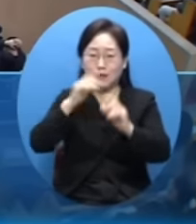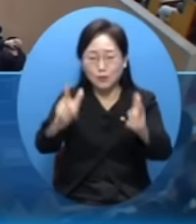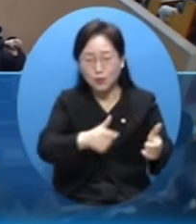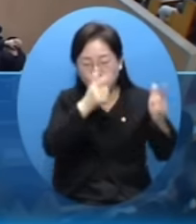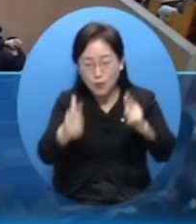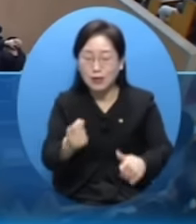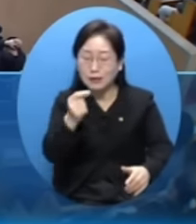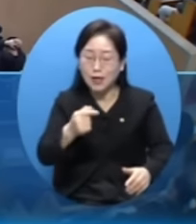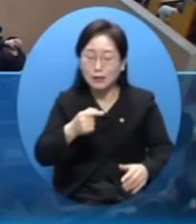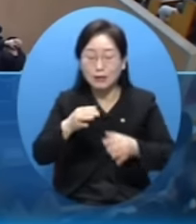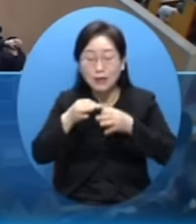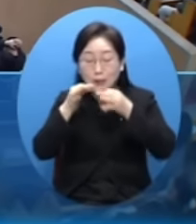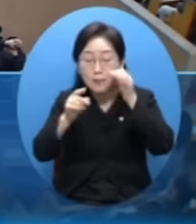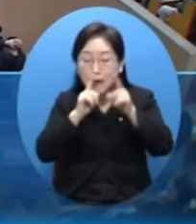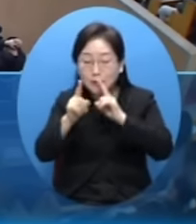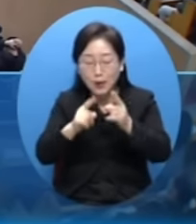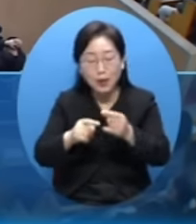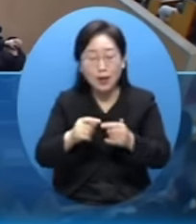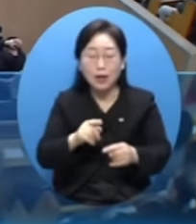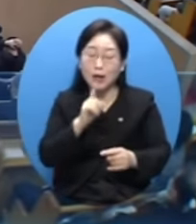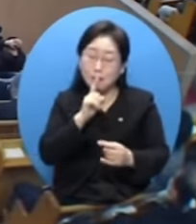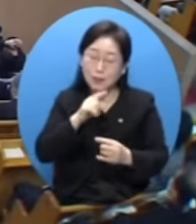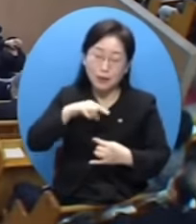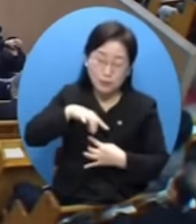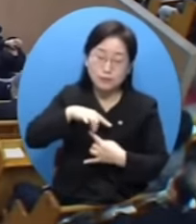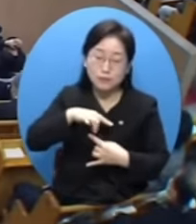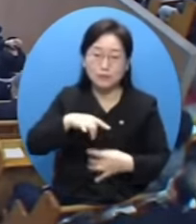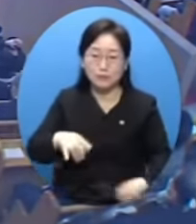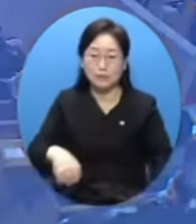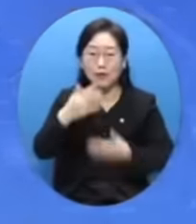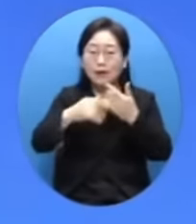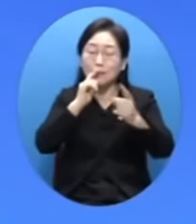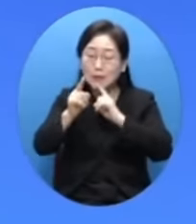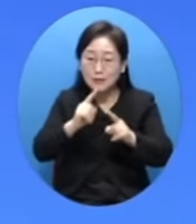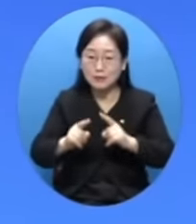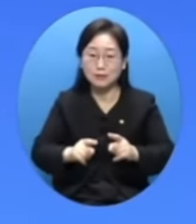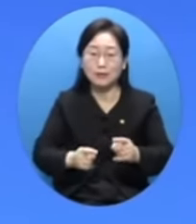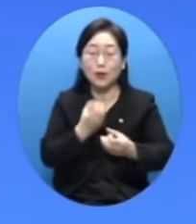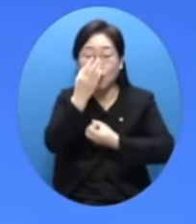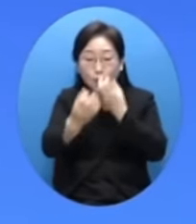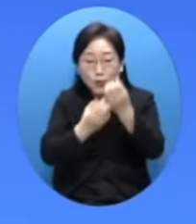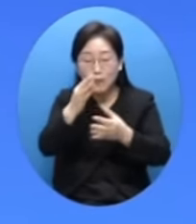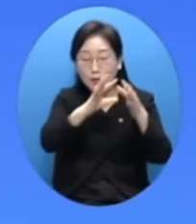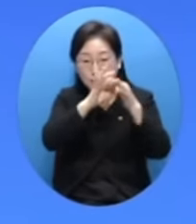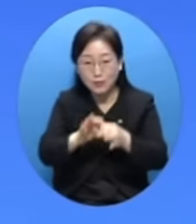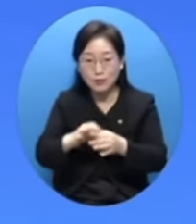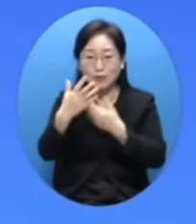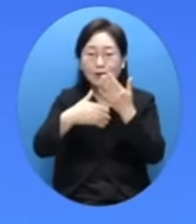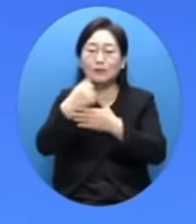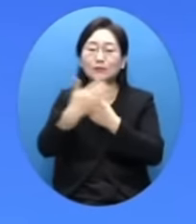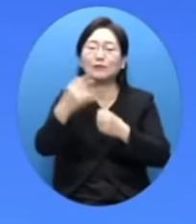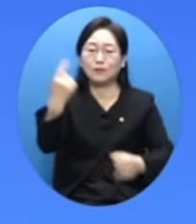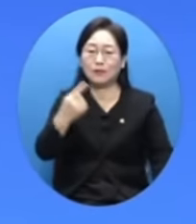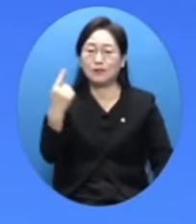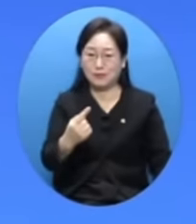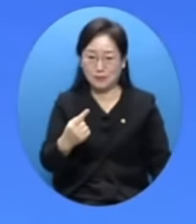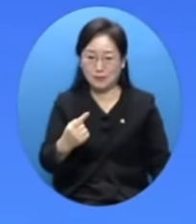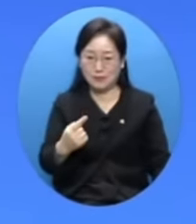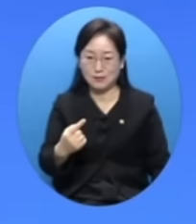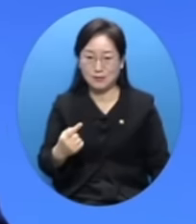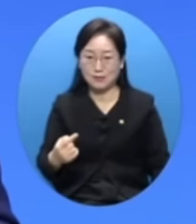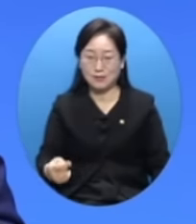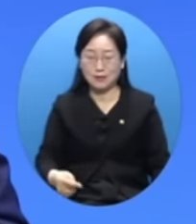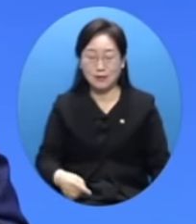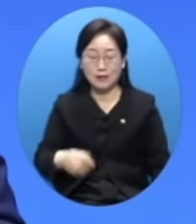소리로 조이나이 말씀을 묵상하고 고백하고 고백하고 고백하면 하나님의 은혜가 임하게 되는 것입니다